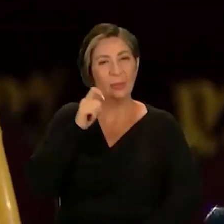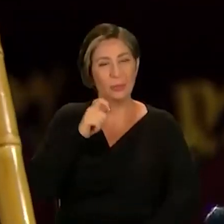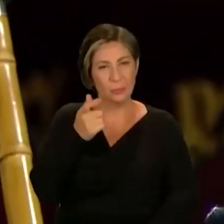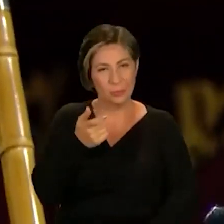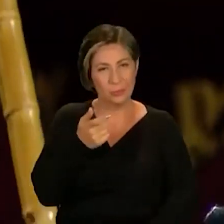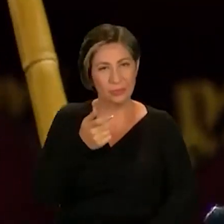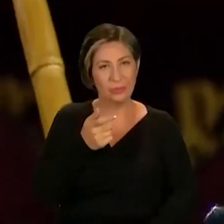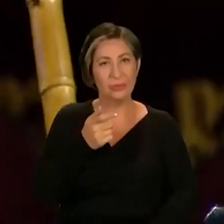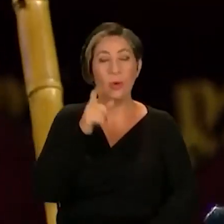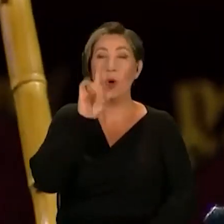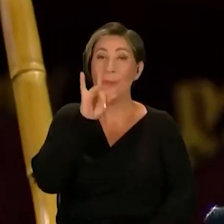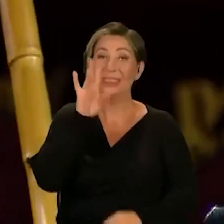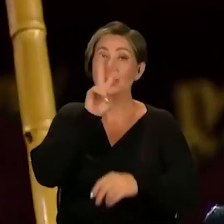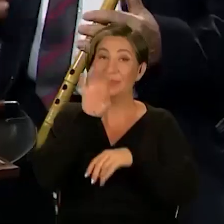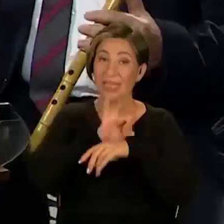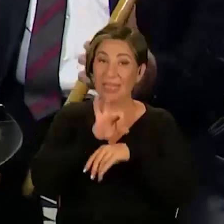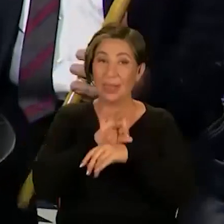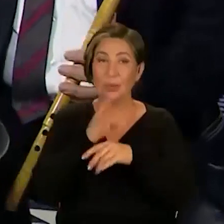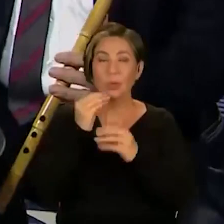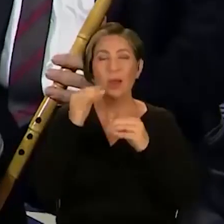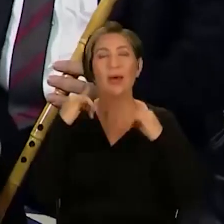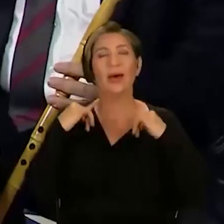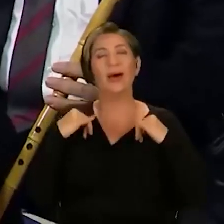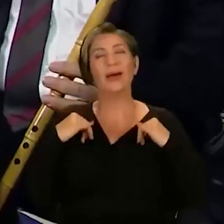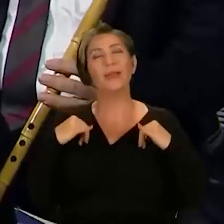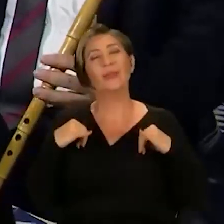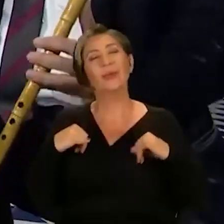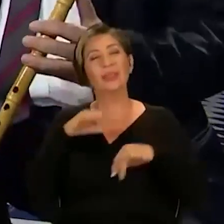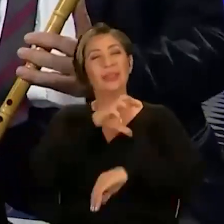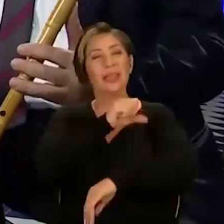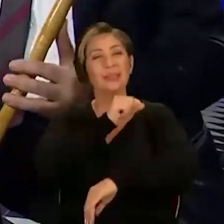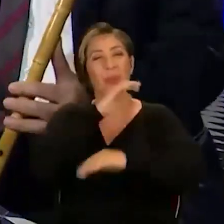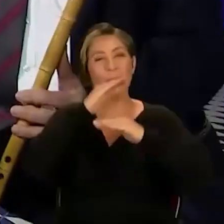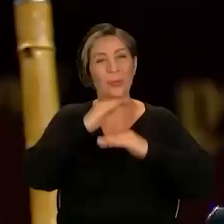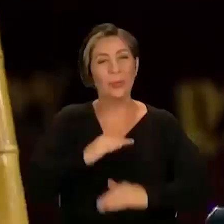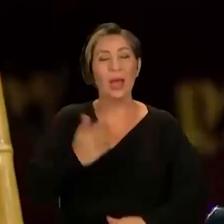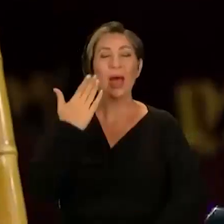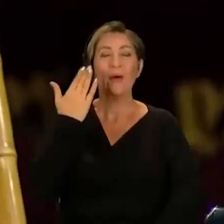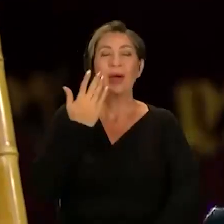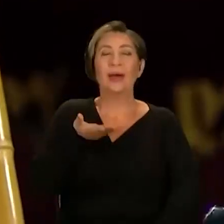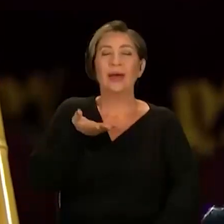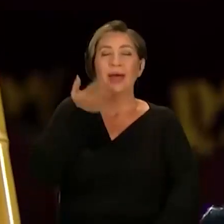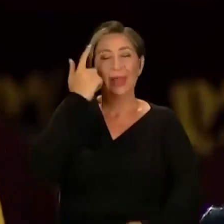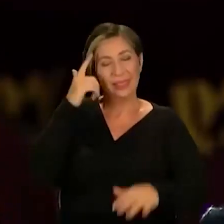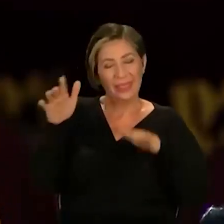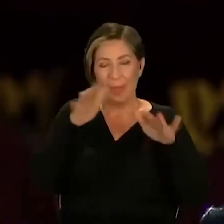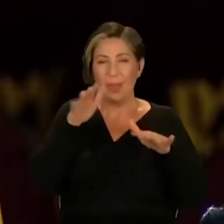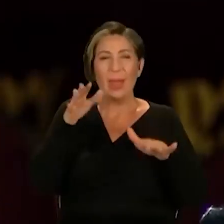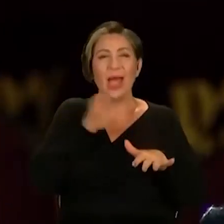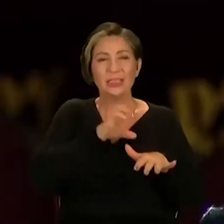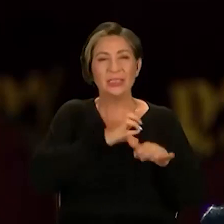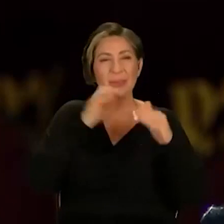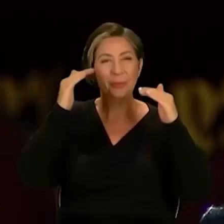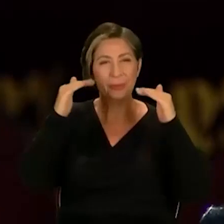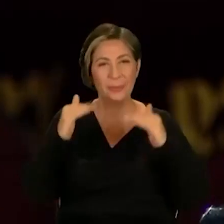bir doktor görüyor. 15-20 dakika o kadar relax oluyor ki insanlar tansiyonlar düşüyor, oksijenler artıyor, depresyonlar, ajitasyonlar azalıyor. O